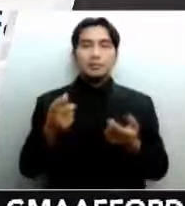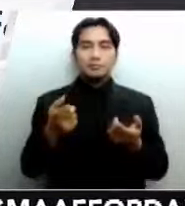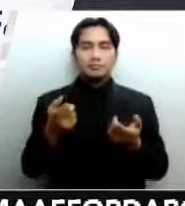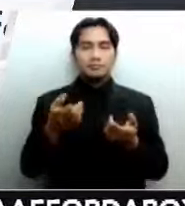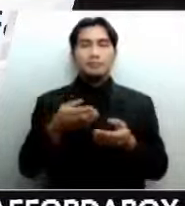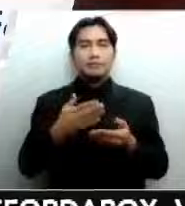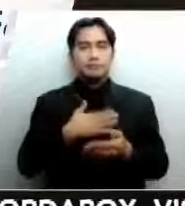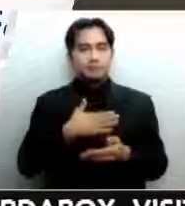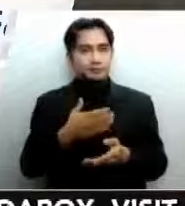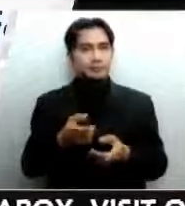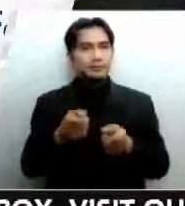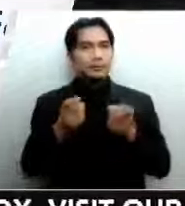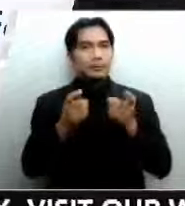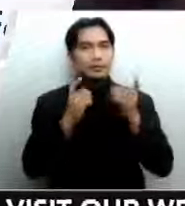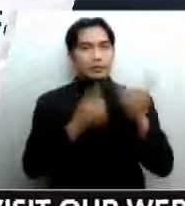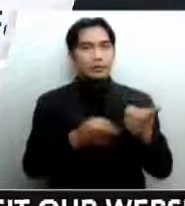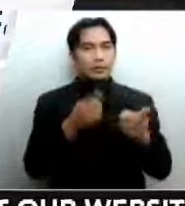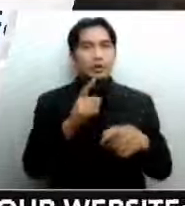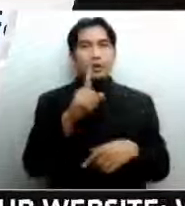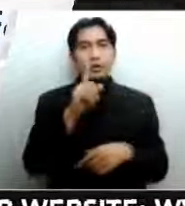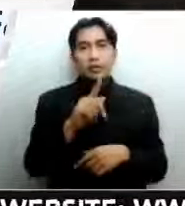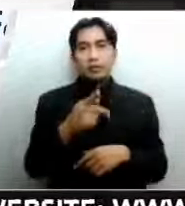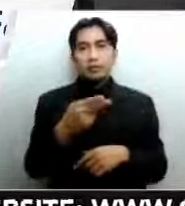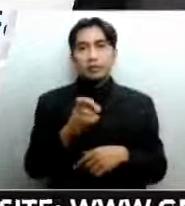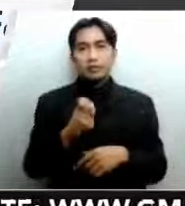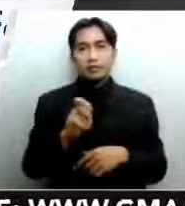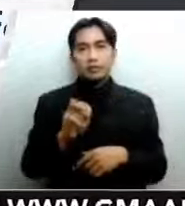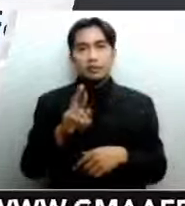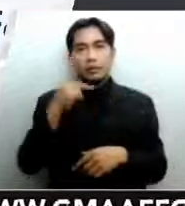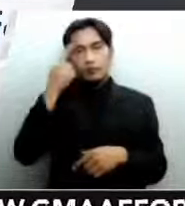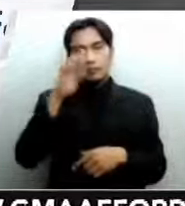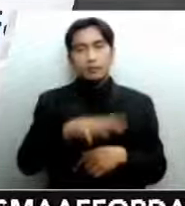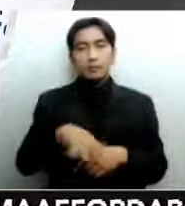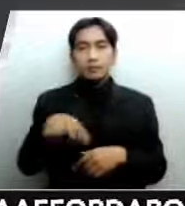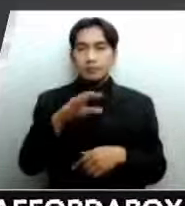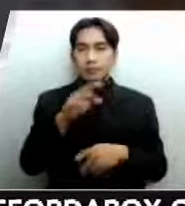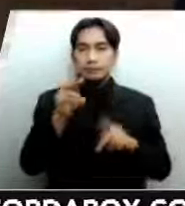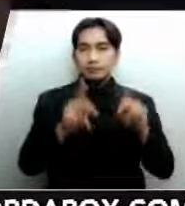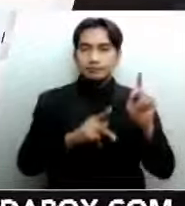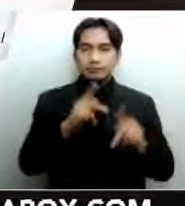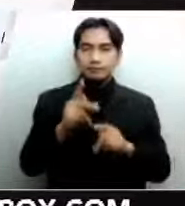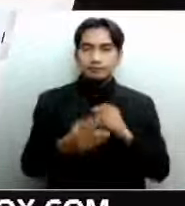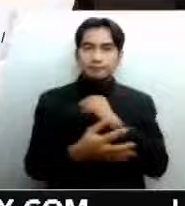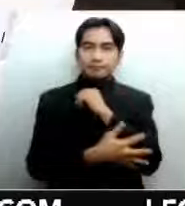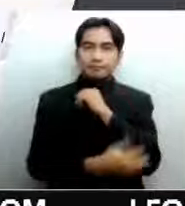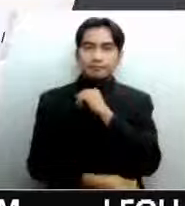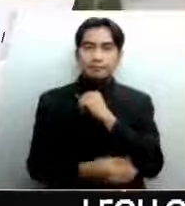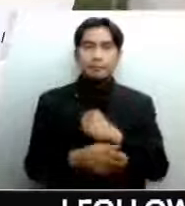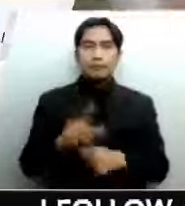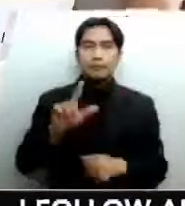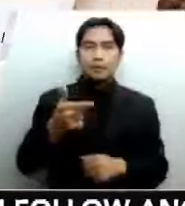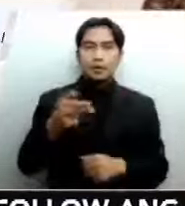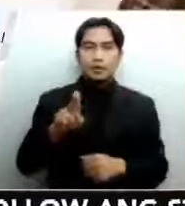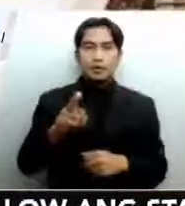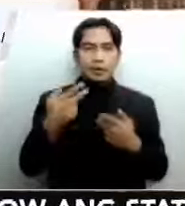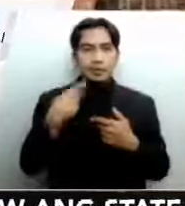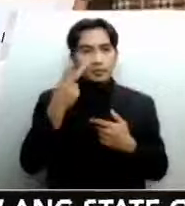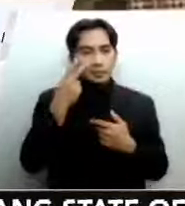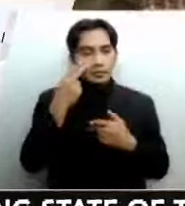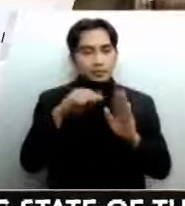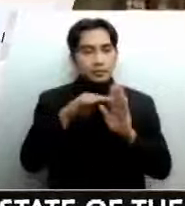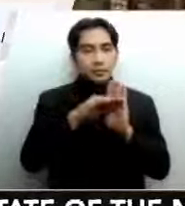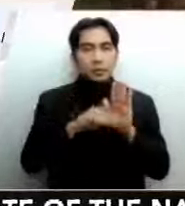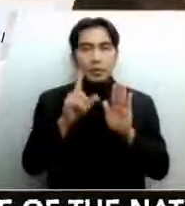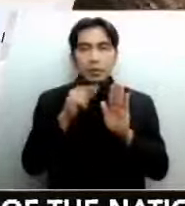ng naturang lupa para sa mga mahihirap na residente. Humingi rin daw sila sa LGU ng listahan ng indigent family sa